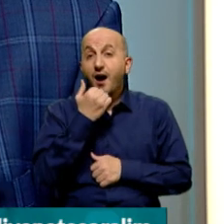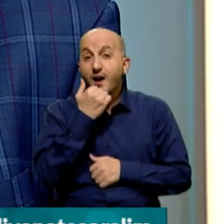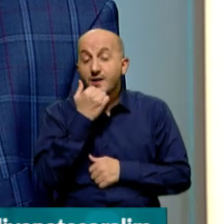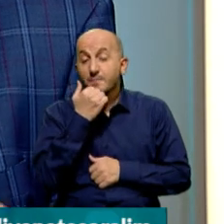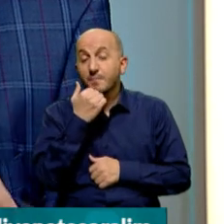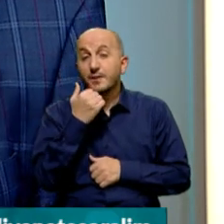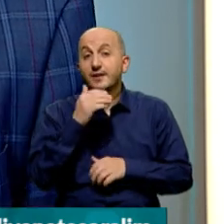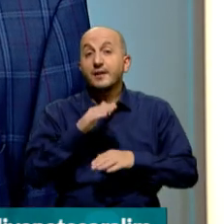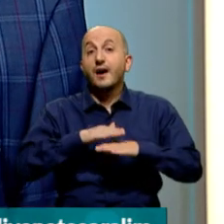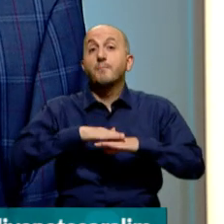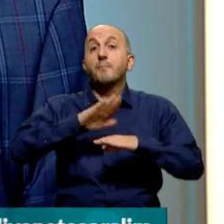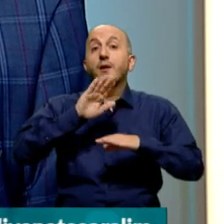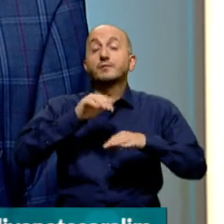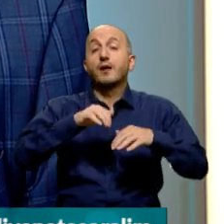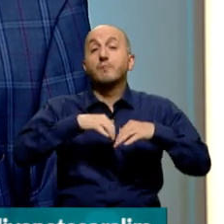zifafa girmeden